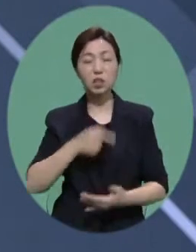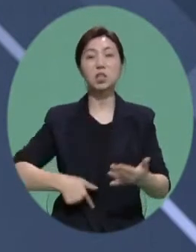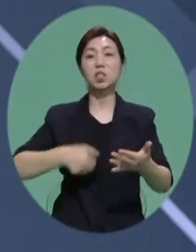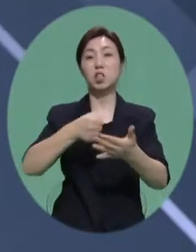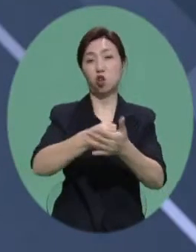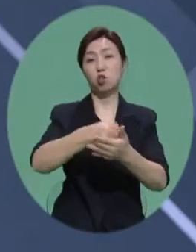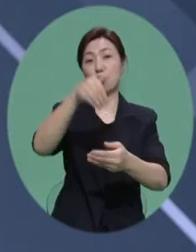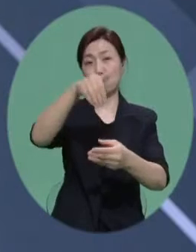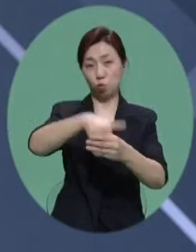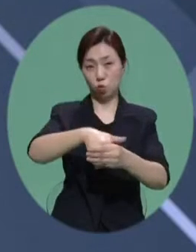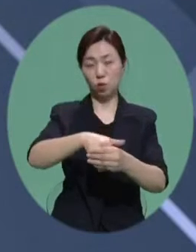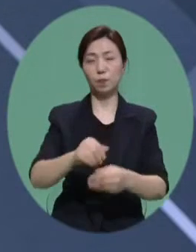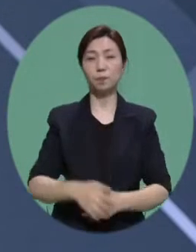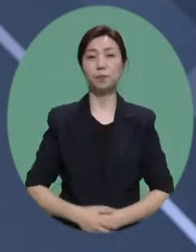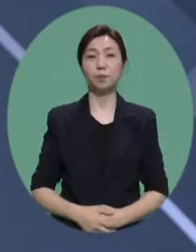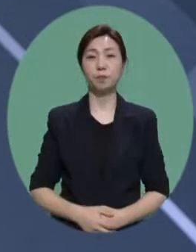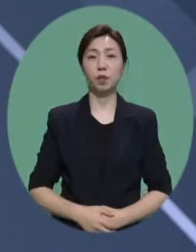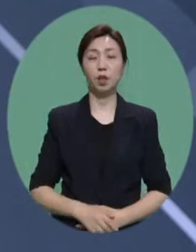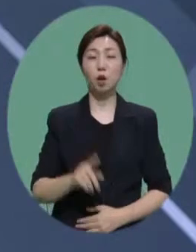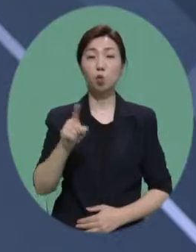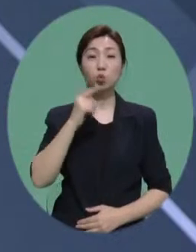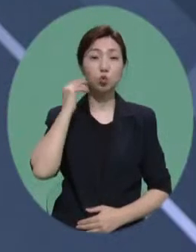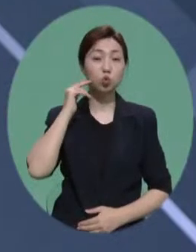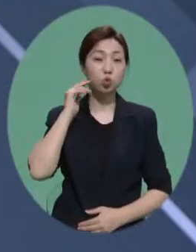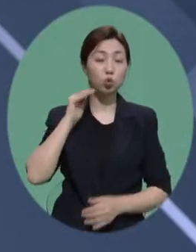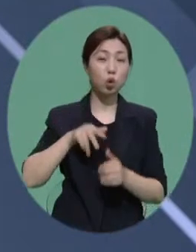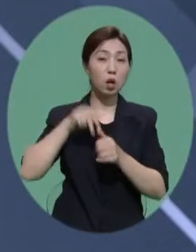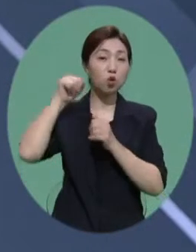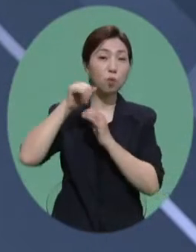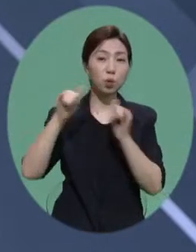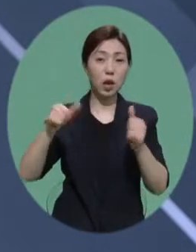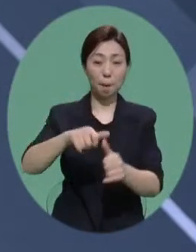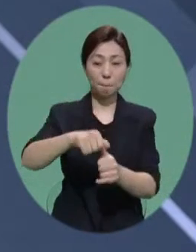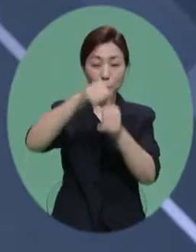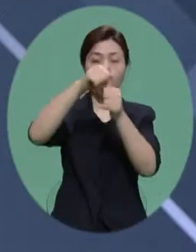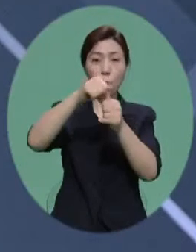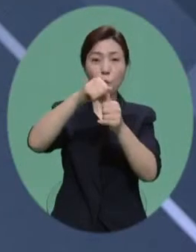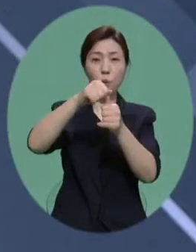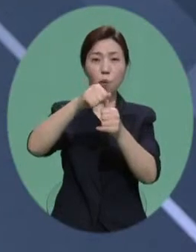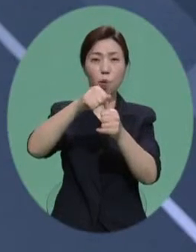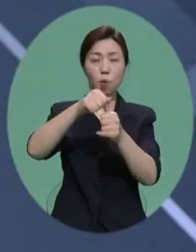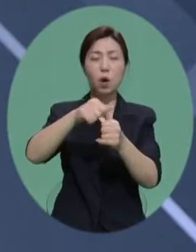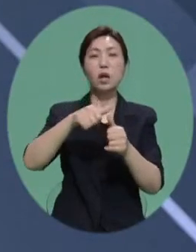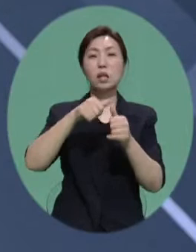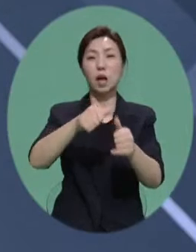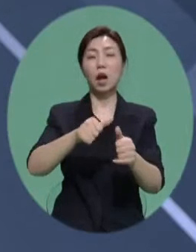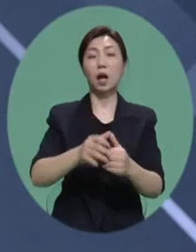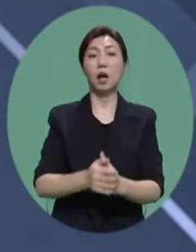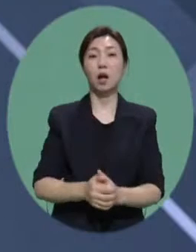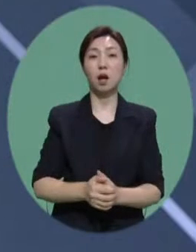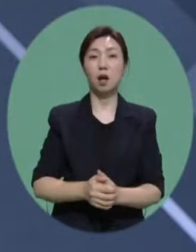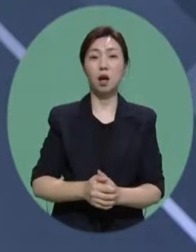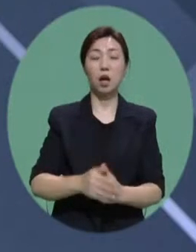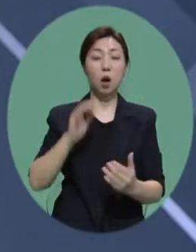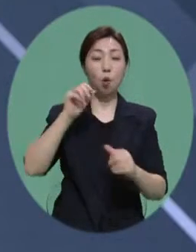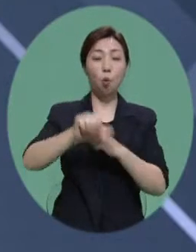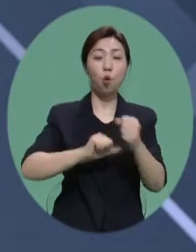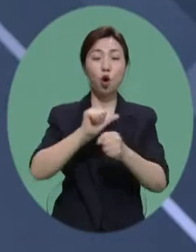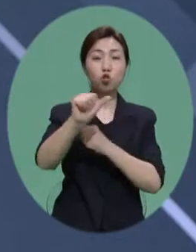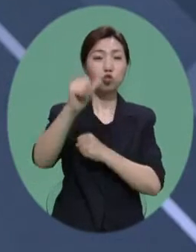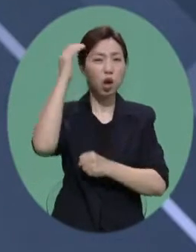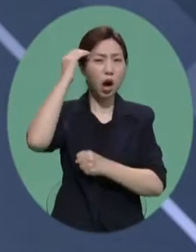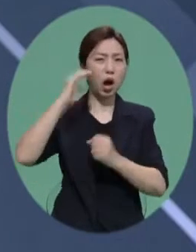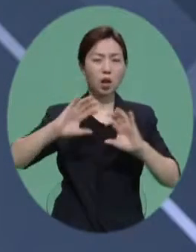어떤 후보를 뽑는 해야 에 따라서 우리는 5년 후에 전혀 다른 대한민국의 살고 있을 겁니다